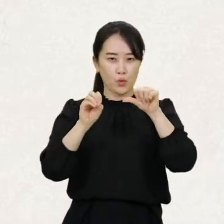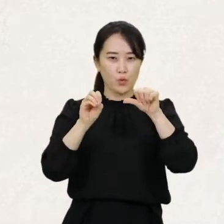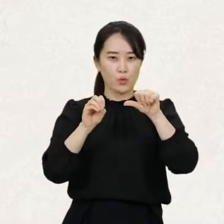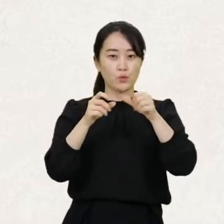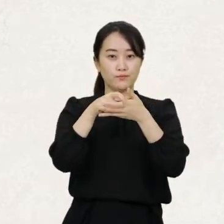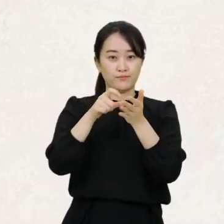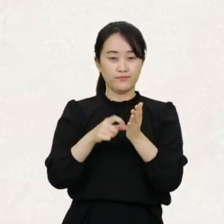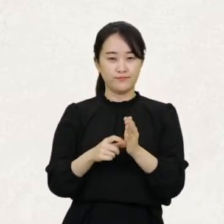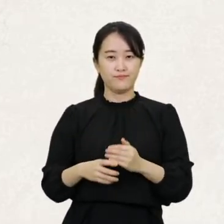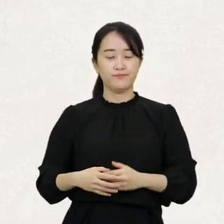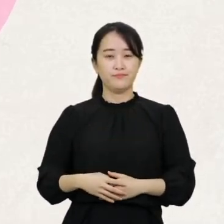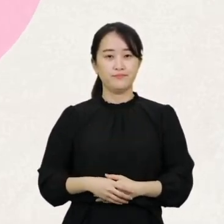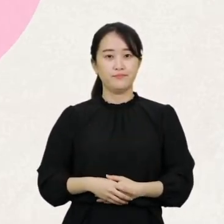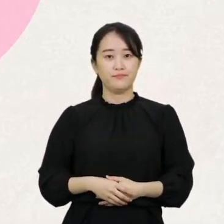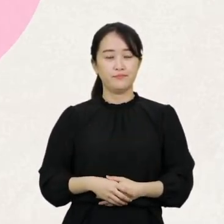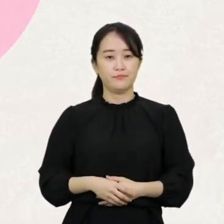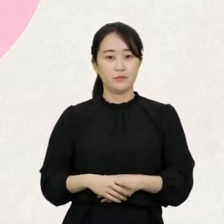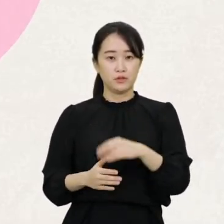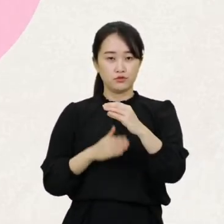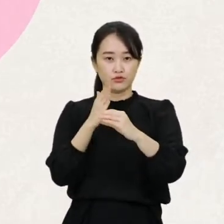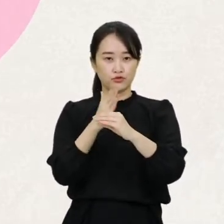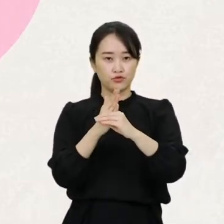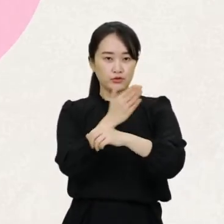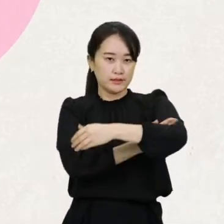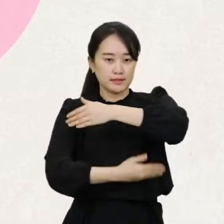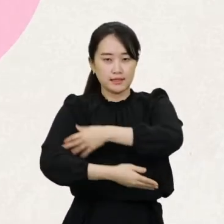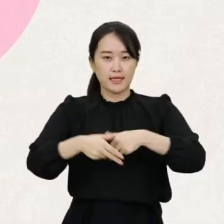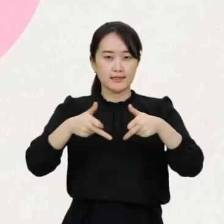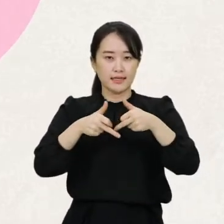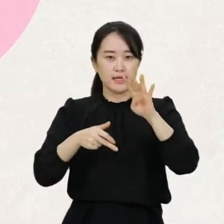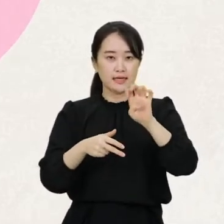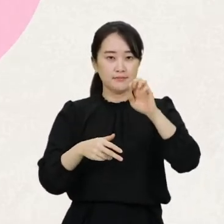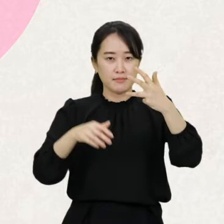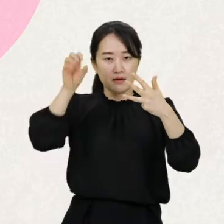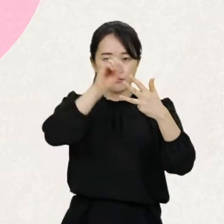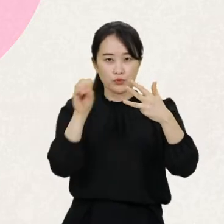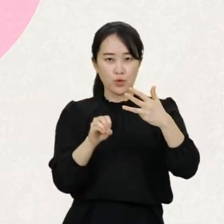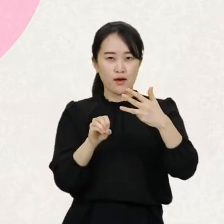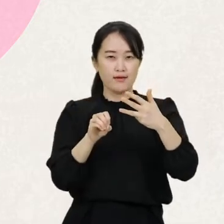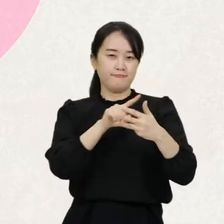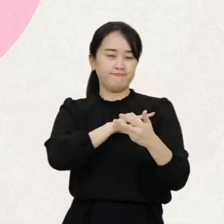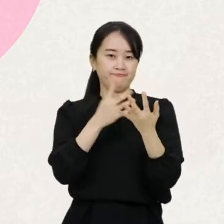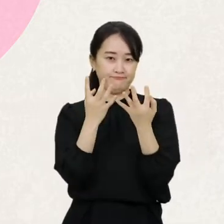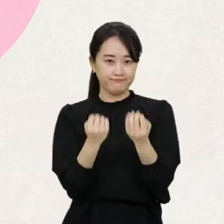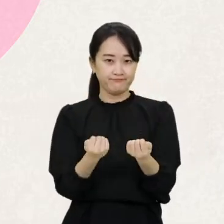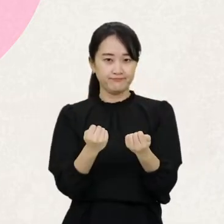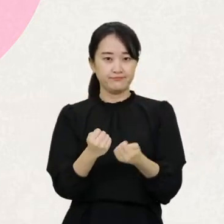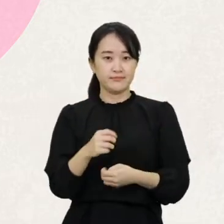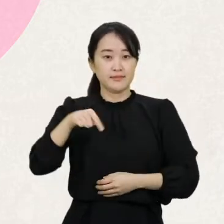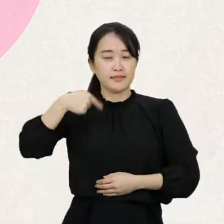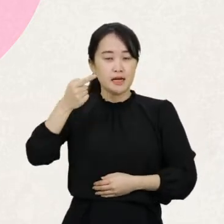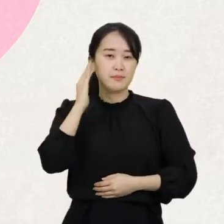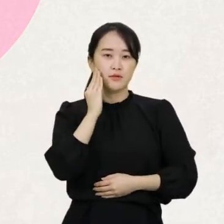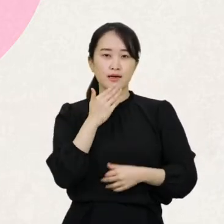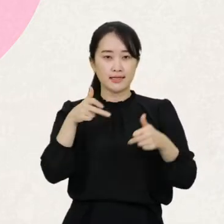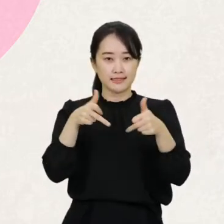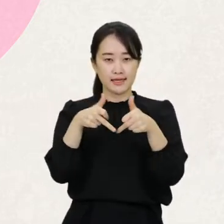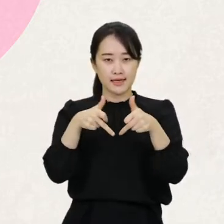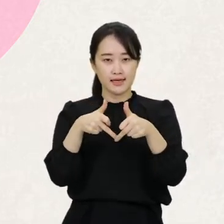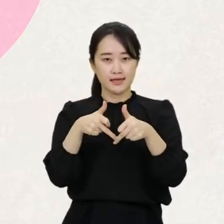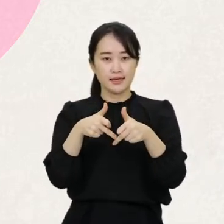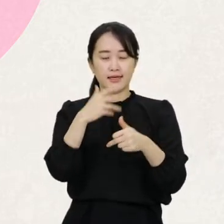해당해요. 이 중 지체장애가 약 48%로 가장 많았고, 그 다음이